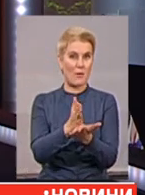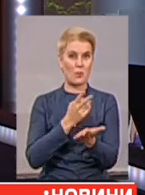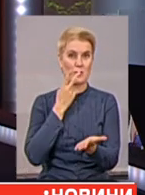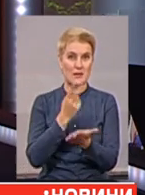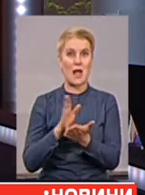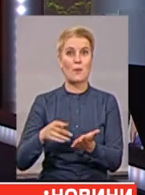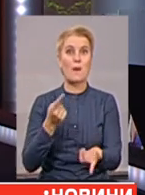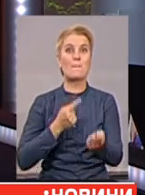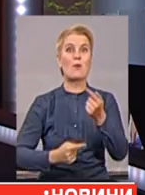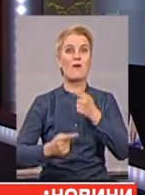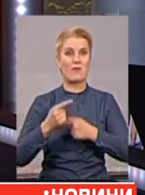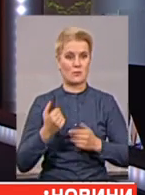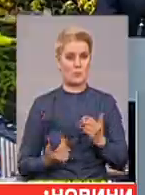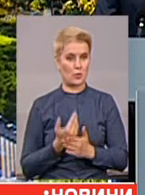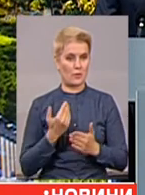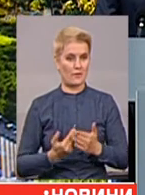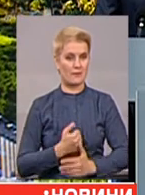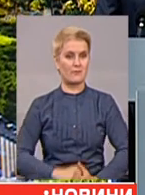потім повернемося до студії новин.